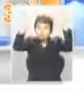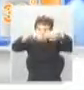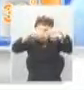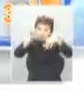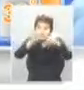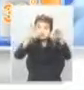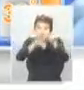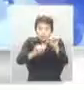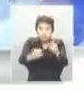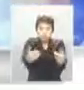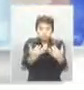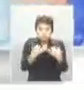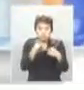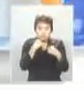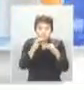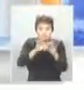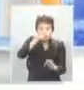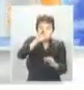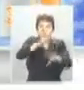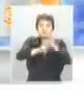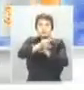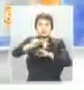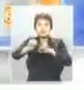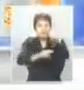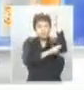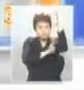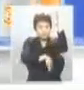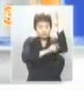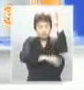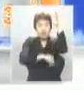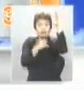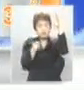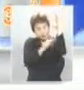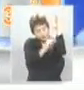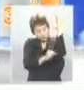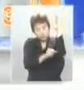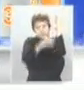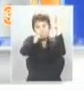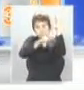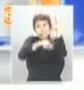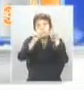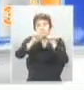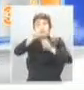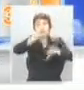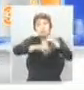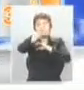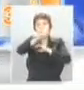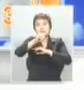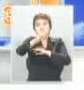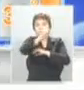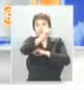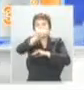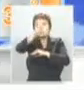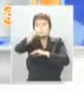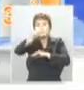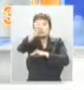คิ้สูงประมาณ 2 เมตรภาคใต้มีฝนฟาขนองเป็แงแห่ง ถงฝนฟาขนองกระจาย 120-60 ของพ้ที่ส่วมากท